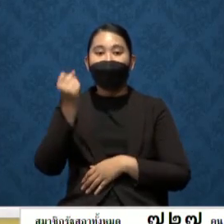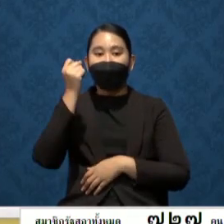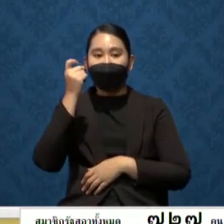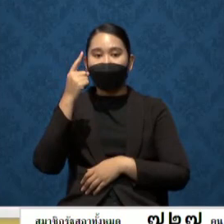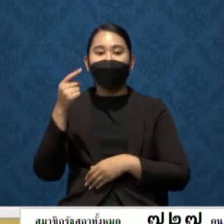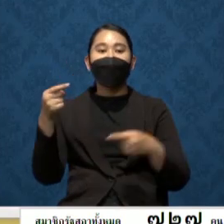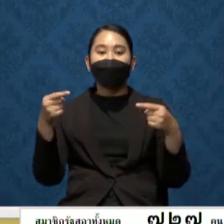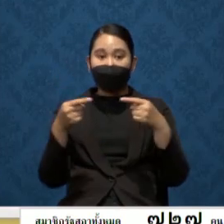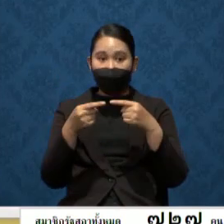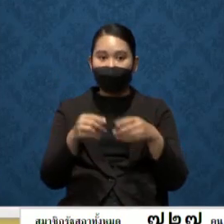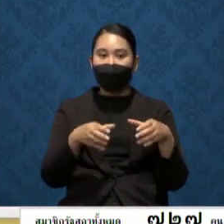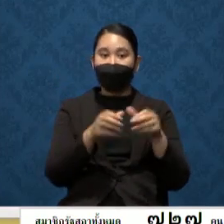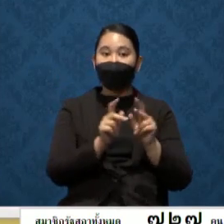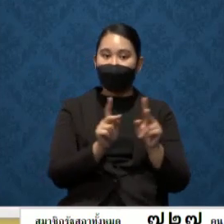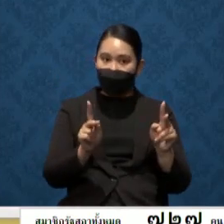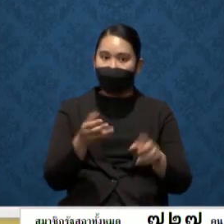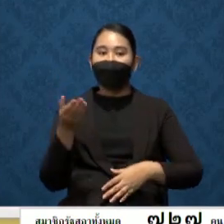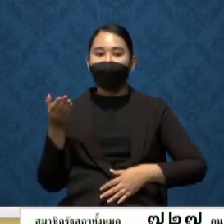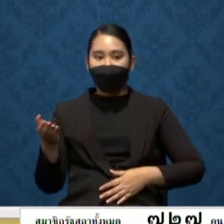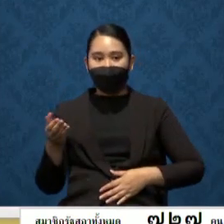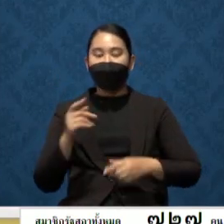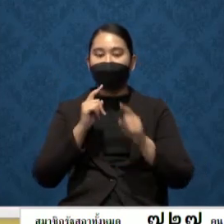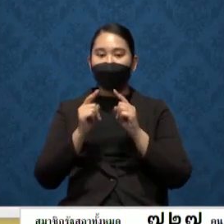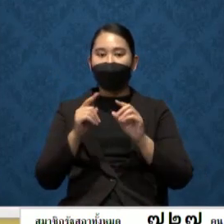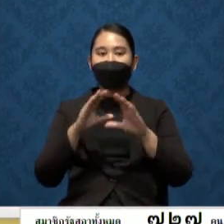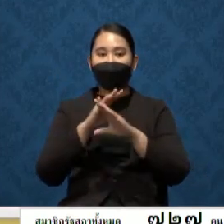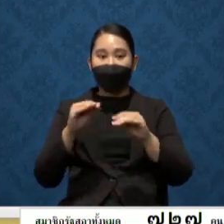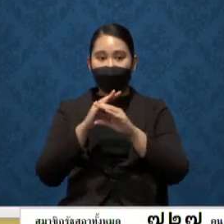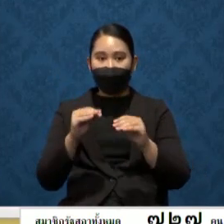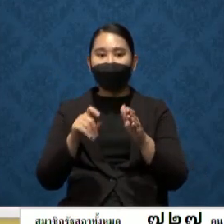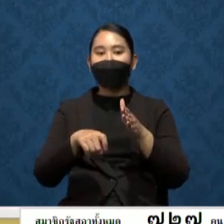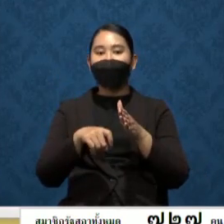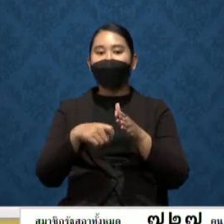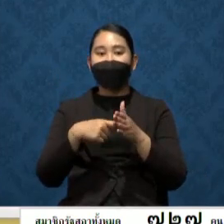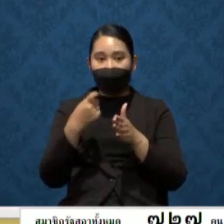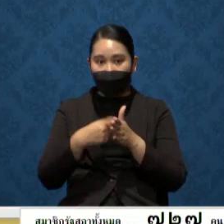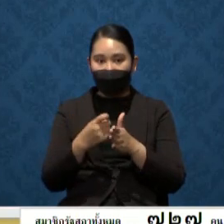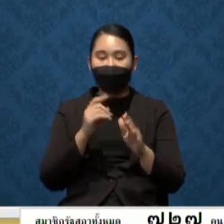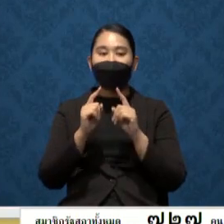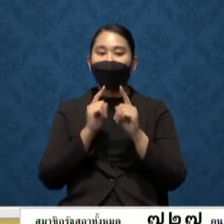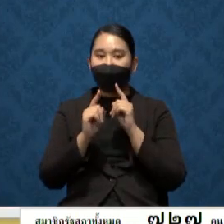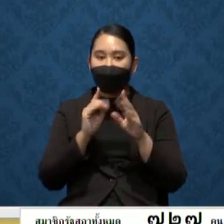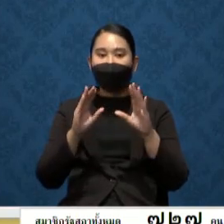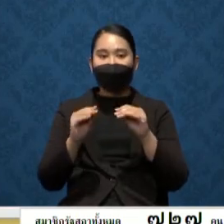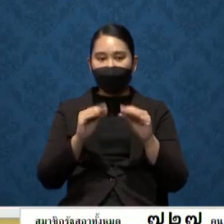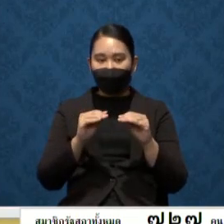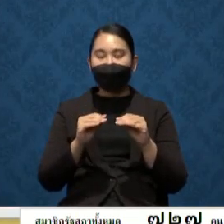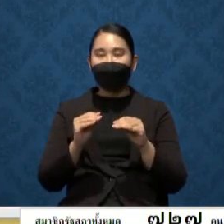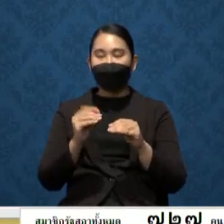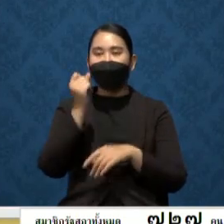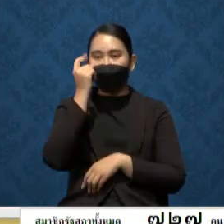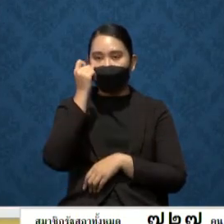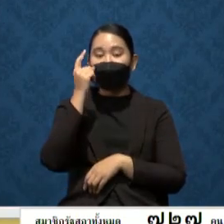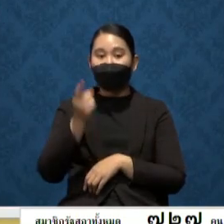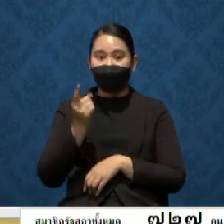ถ้ากรรมาธิการจากกรุณาพิจารณาด้วยความด้วยเหตุผลด้วยความเข้าใจว่าเนื้อหา